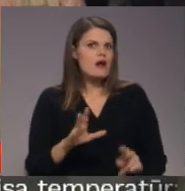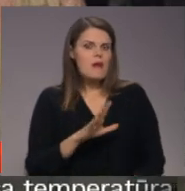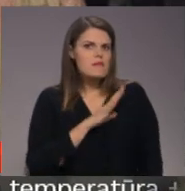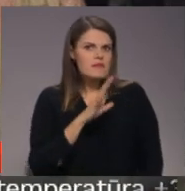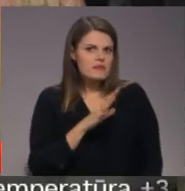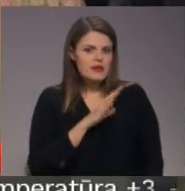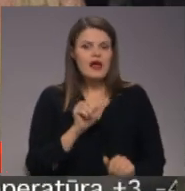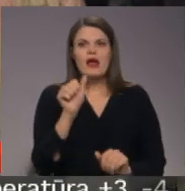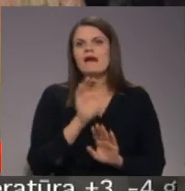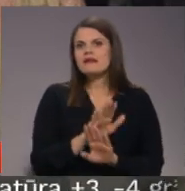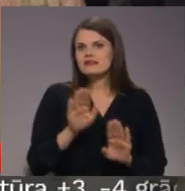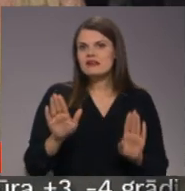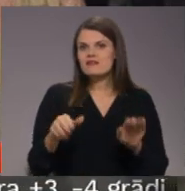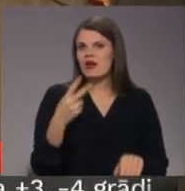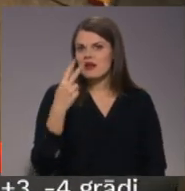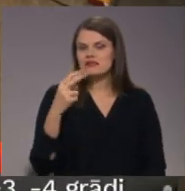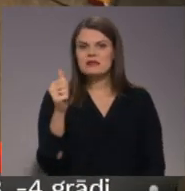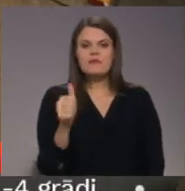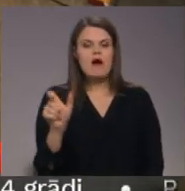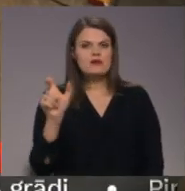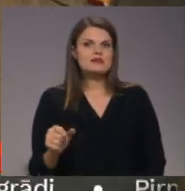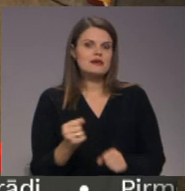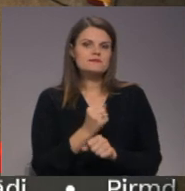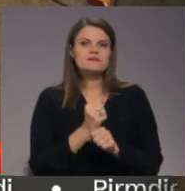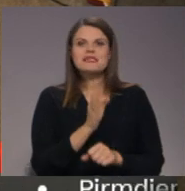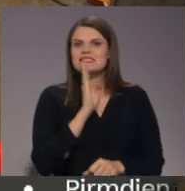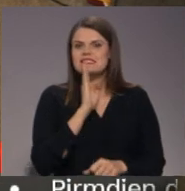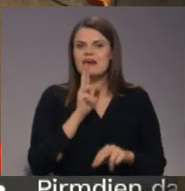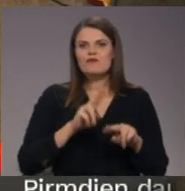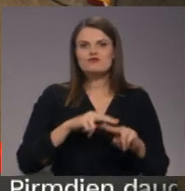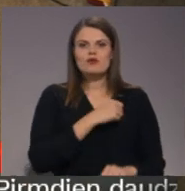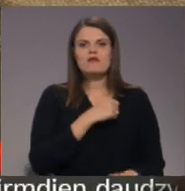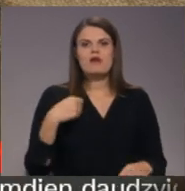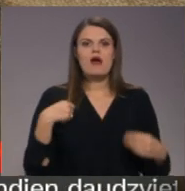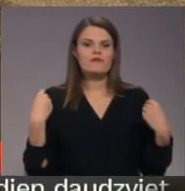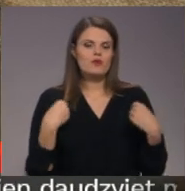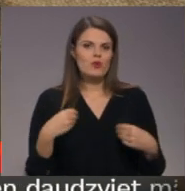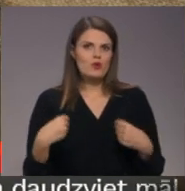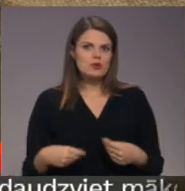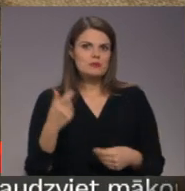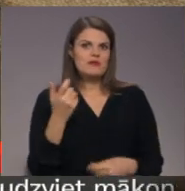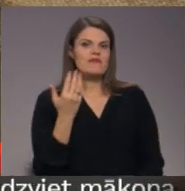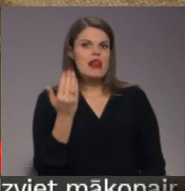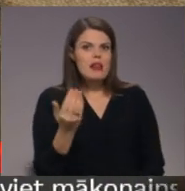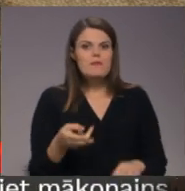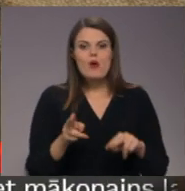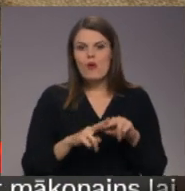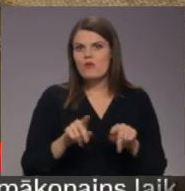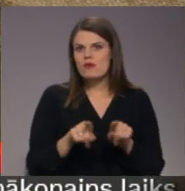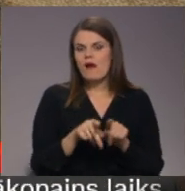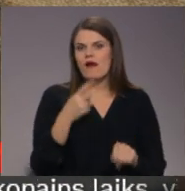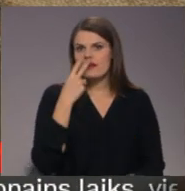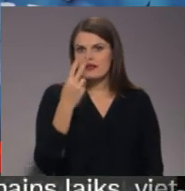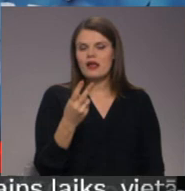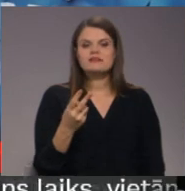arī mākslinieca Sandra Silas darinātie sieviešu un karavīru kostīmu filmē Dvēseļu putenis. Arī to, kurā redzams Kuldīgas novadnieks